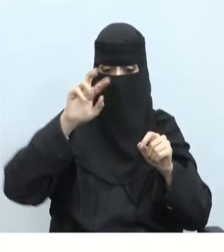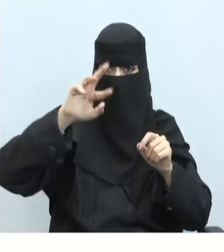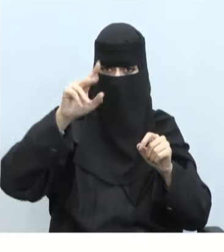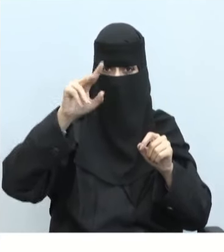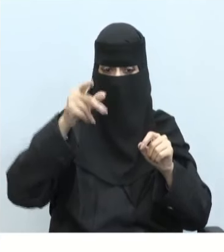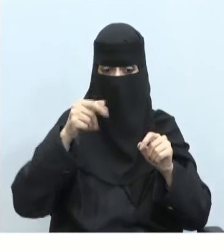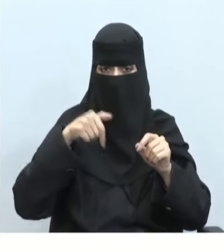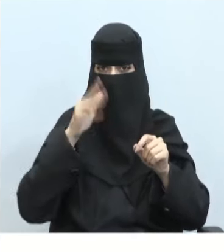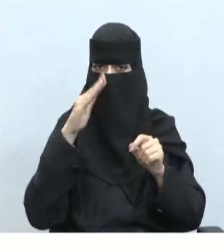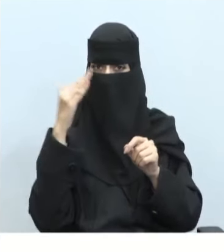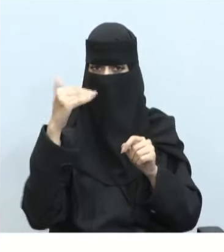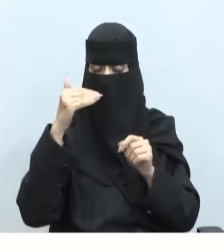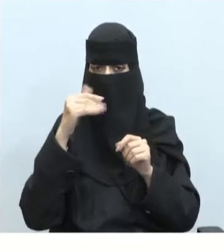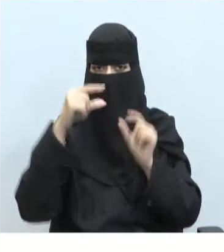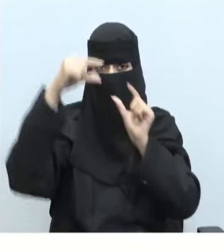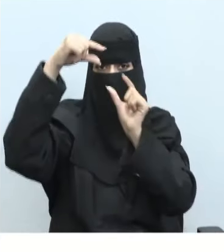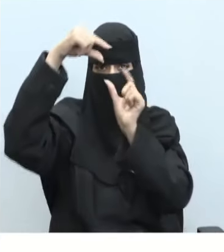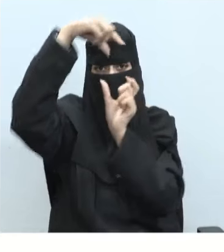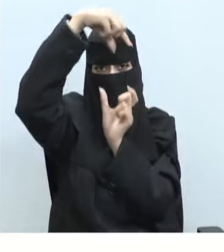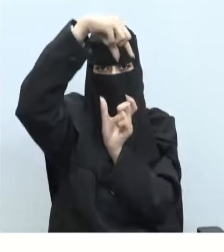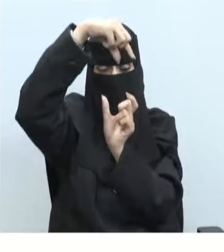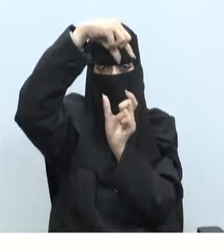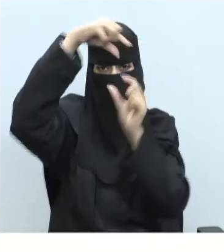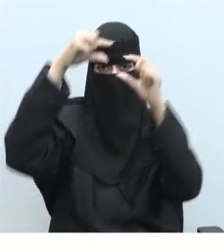القارئ قراءه الكلمات او